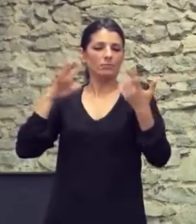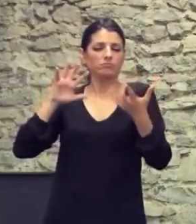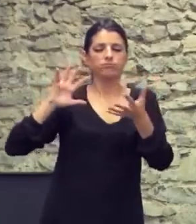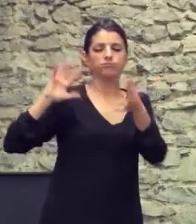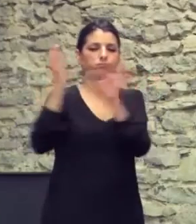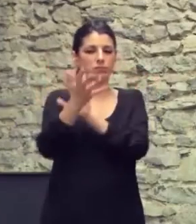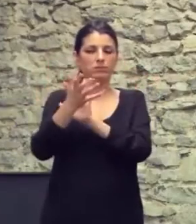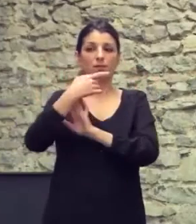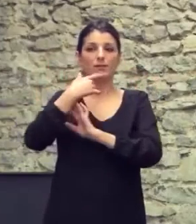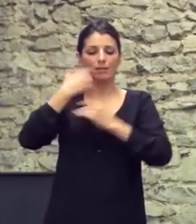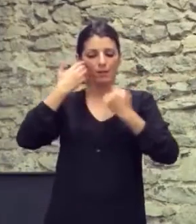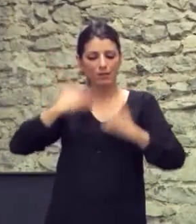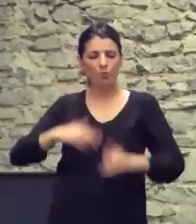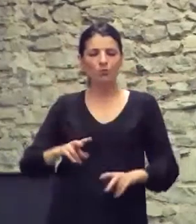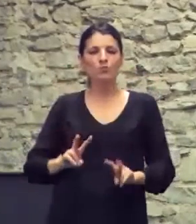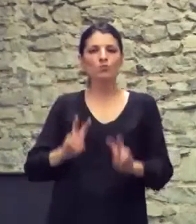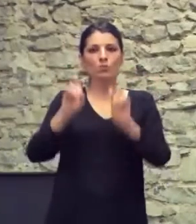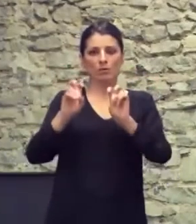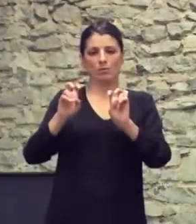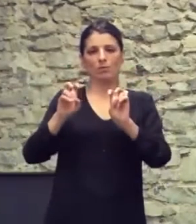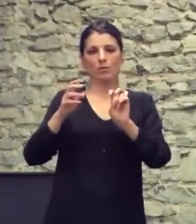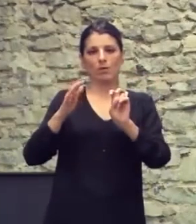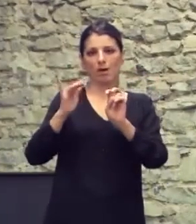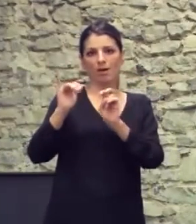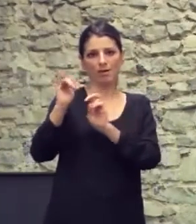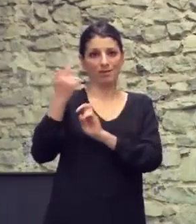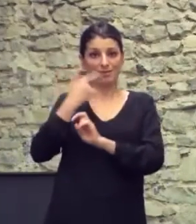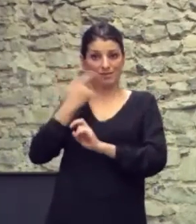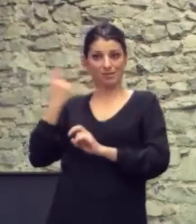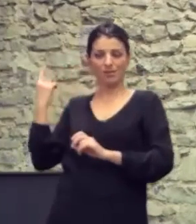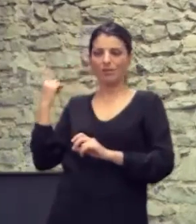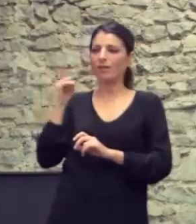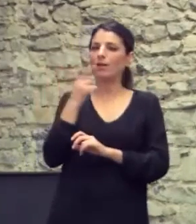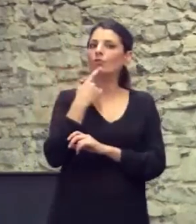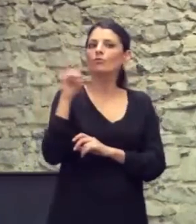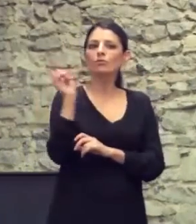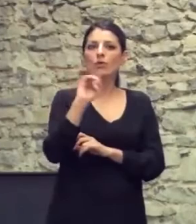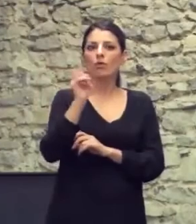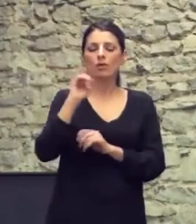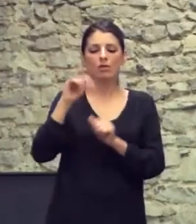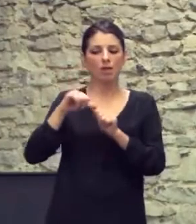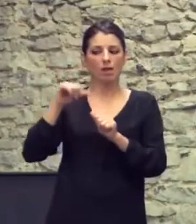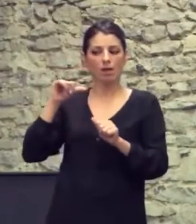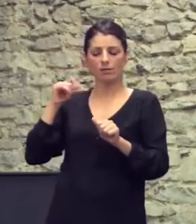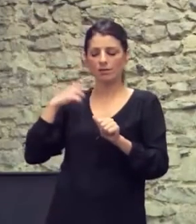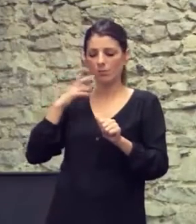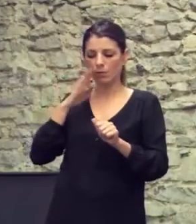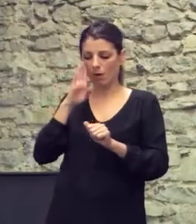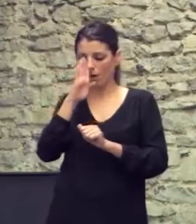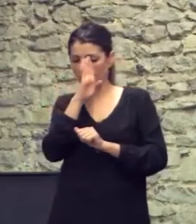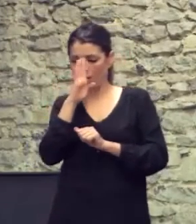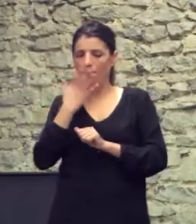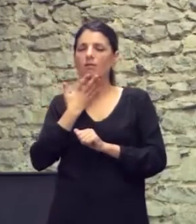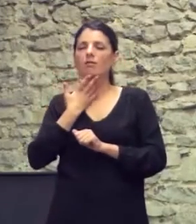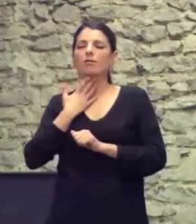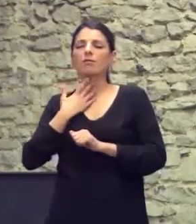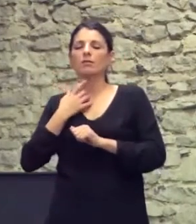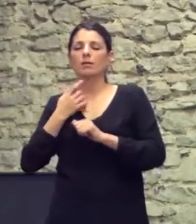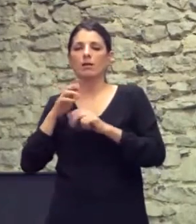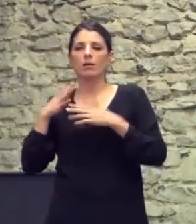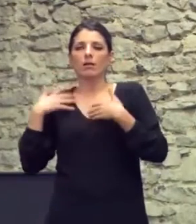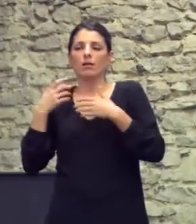Gorputz berria esaten du, desira berriak neuzkan. Ez du esaten betidanik izkutatuta izan dituen desira batzuk agertu ziren